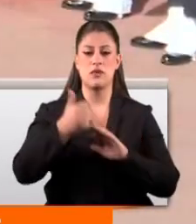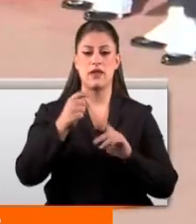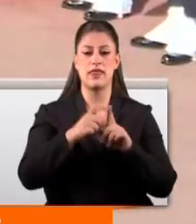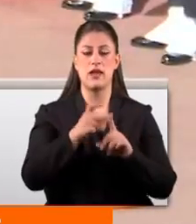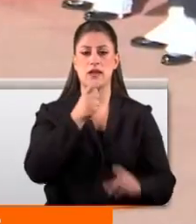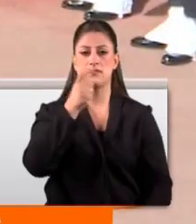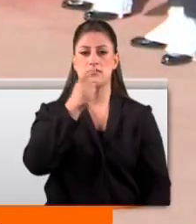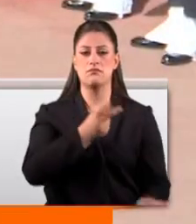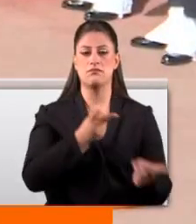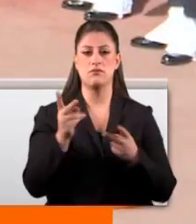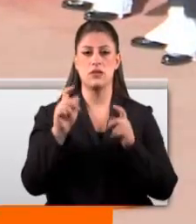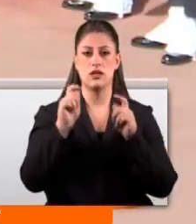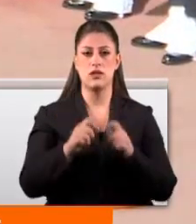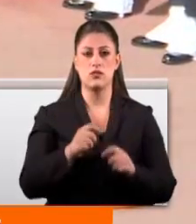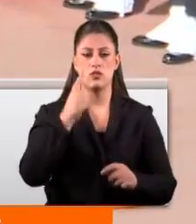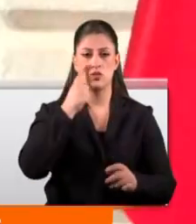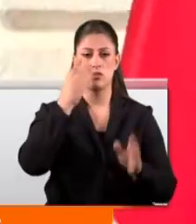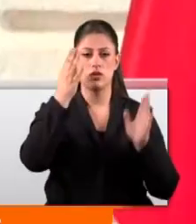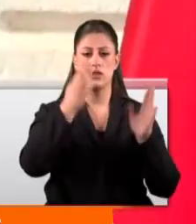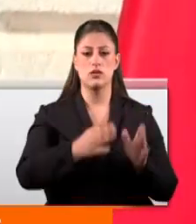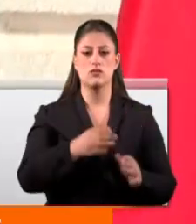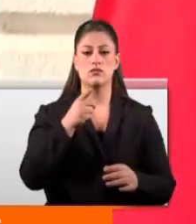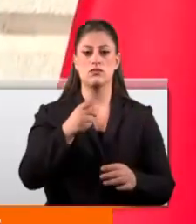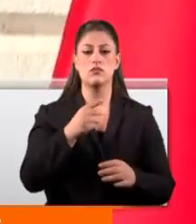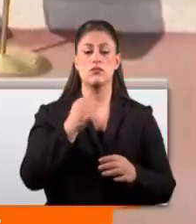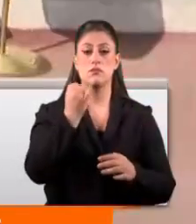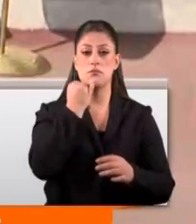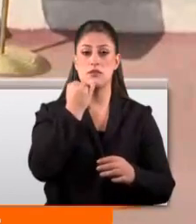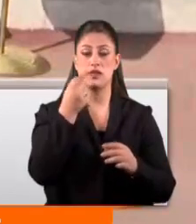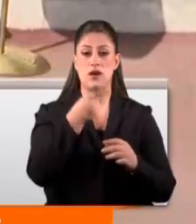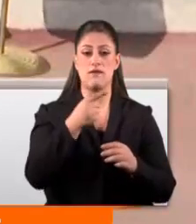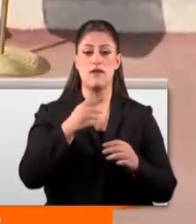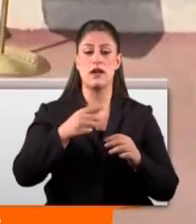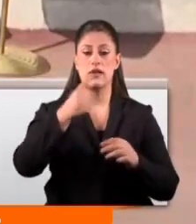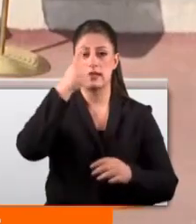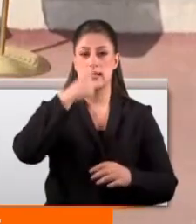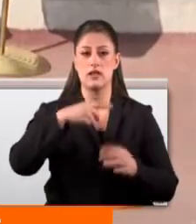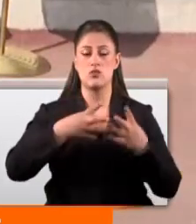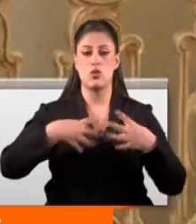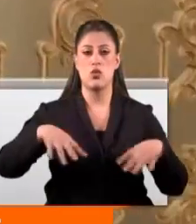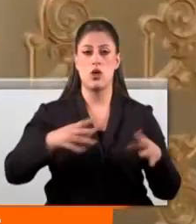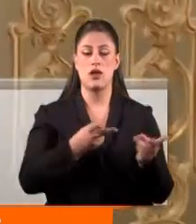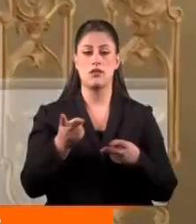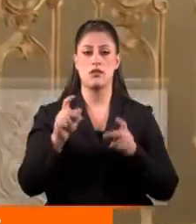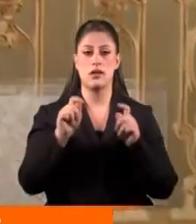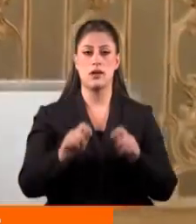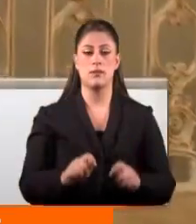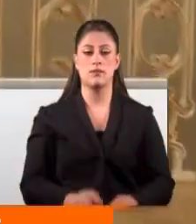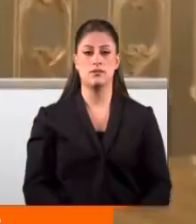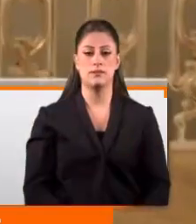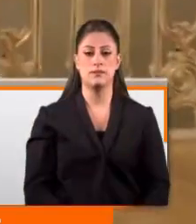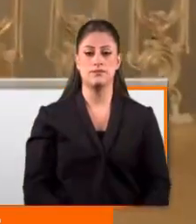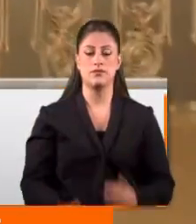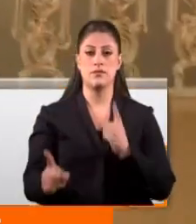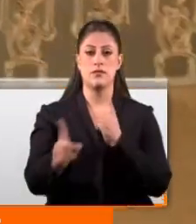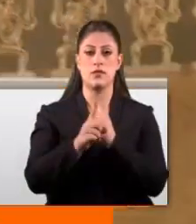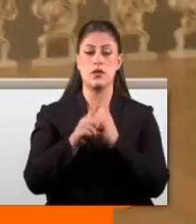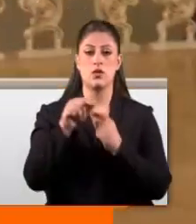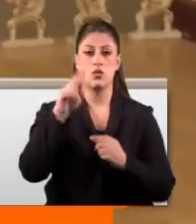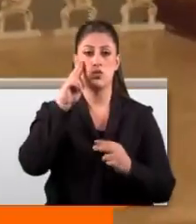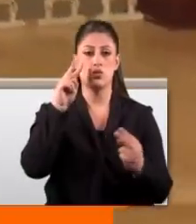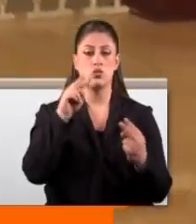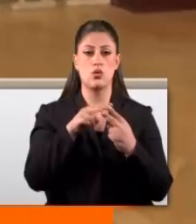Bečirović'i ağırladı. Erdoğan konuğunu resmi törenle karşıladı. Merhaba asker! Sorun! Baş başa görüşmede iki